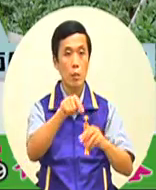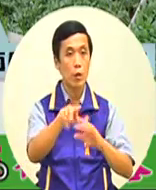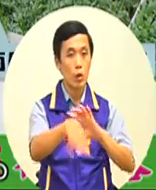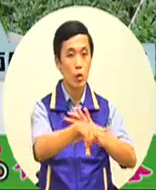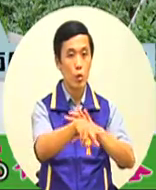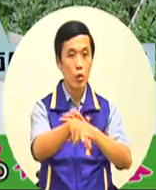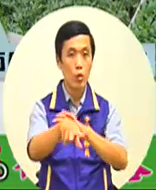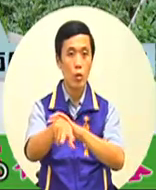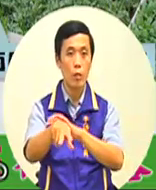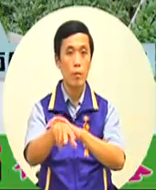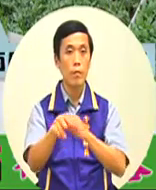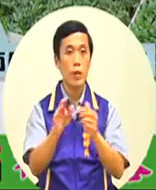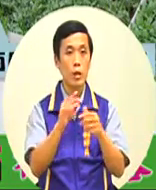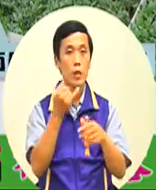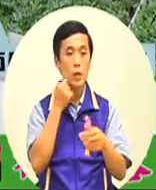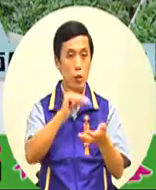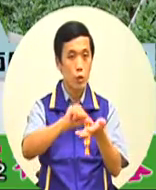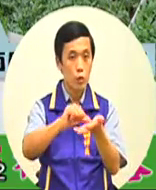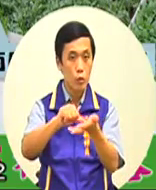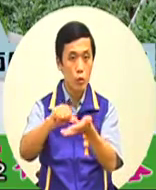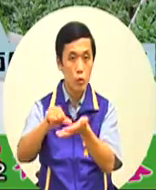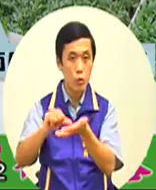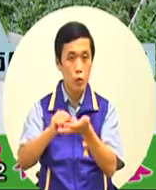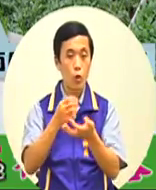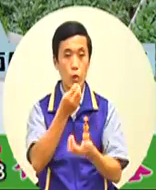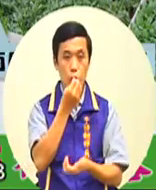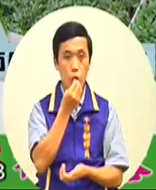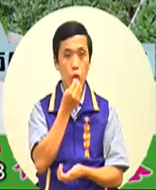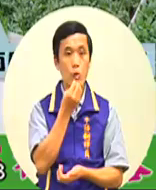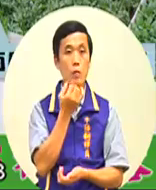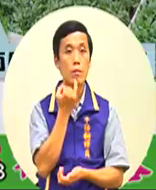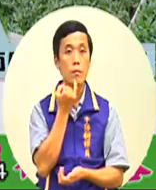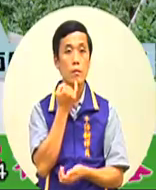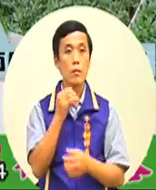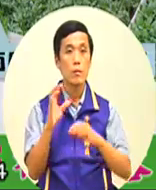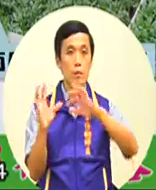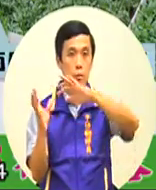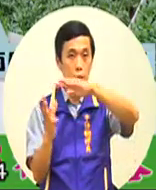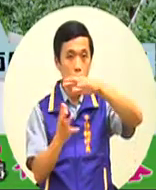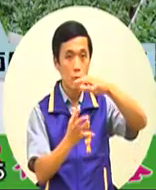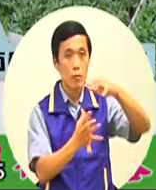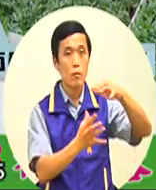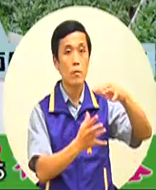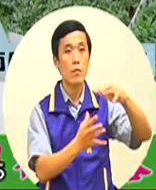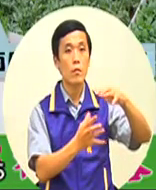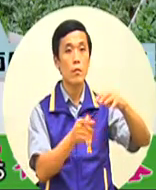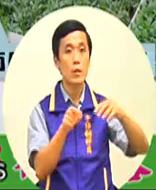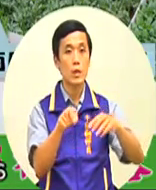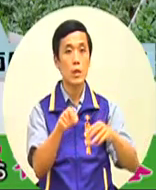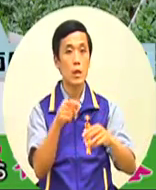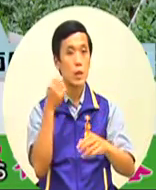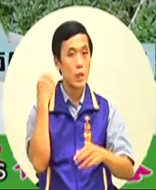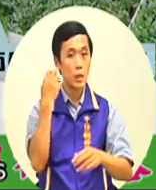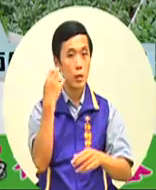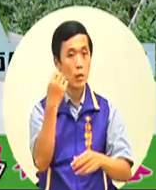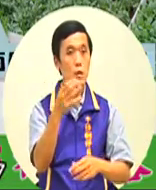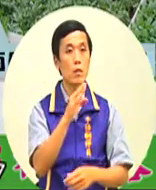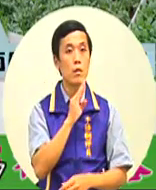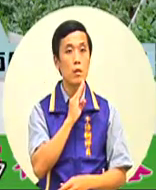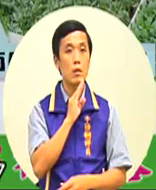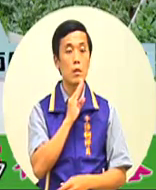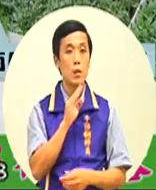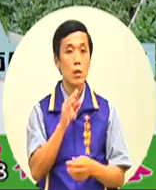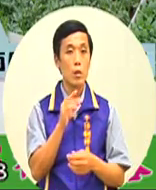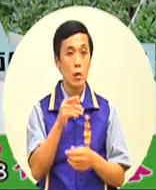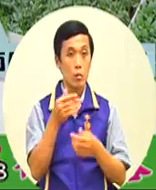成可食地景，这个也是世界这是世界的新趋势在重